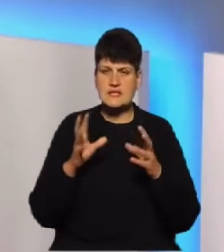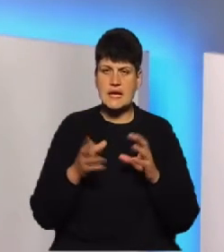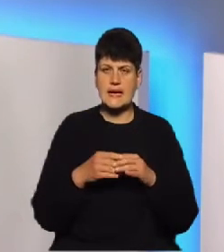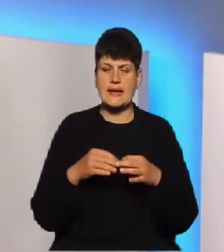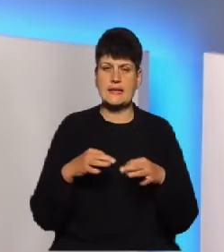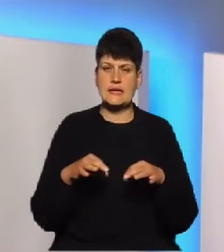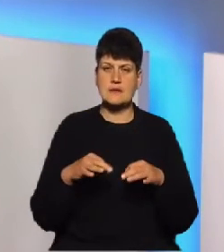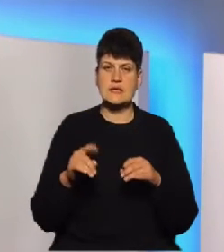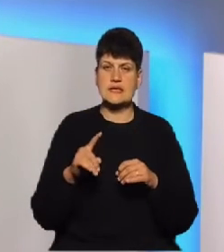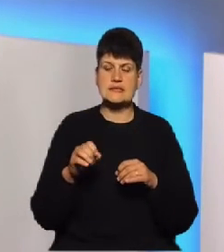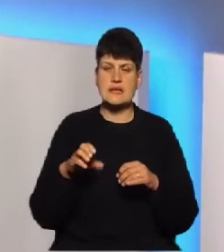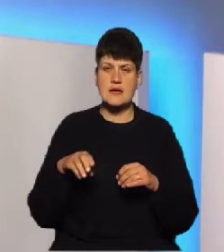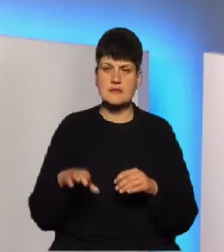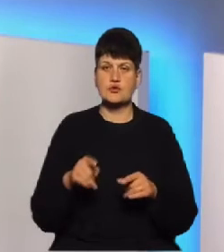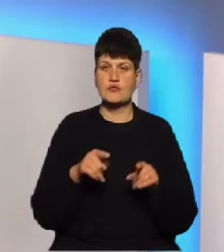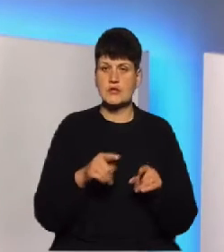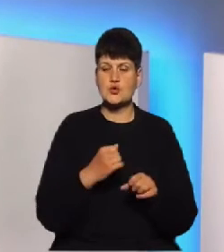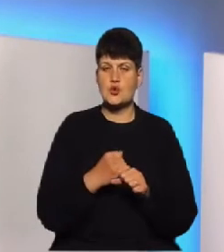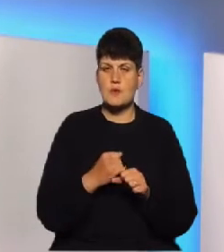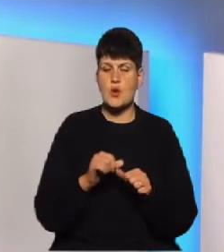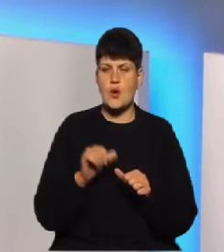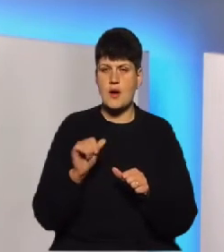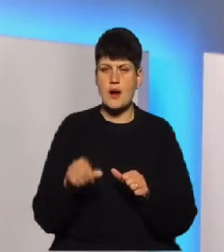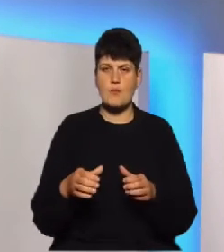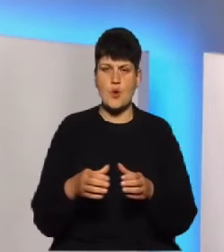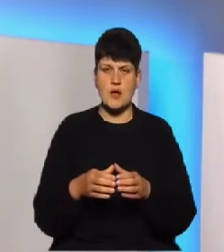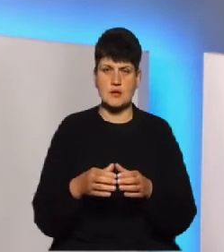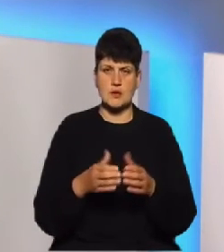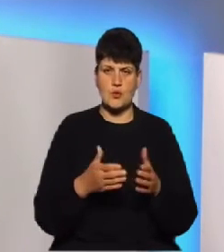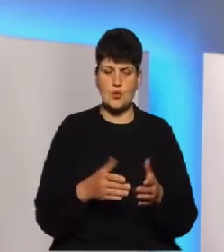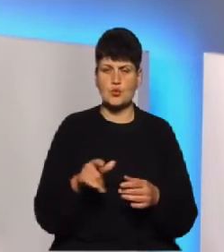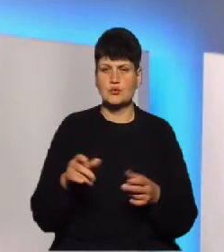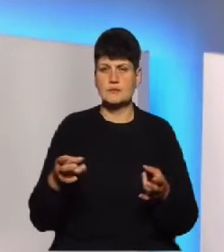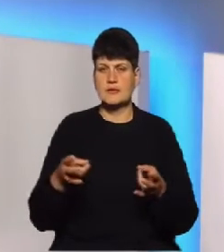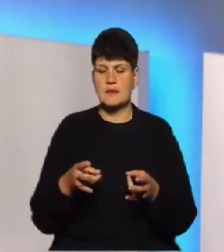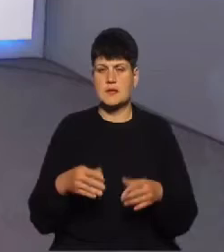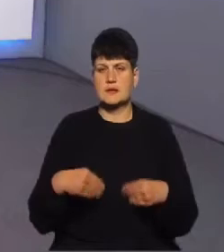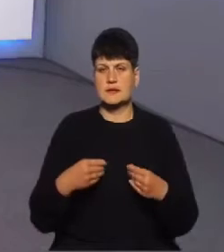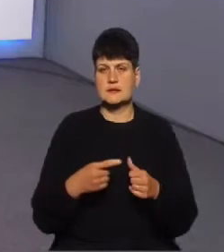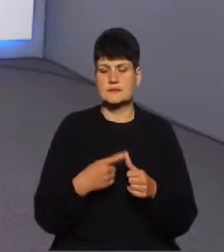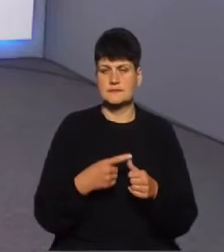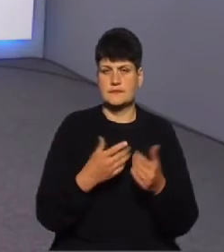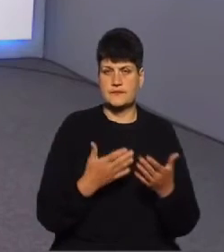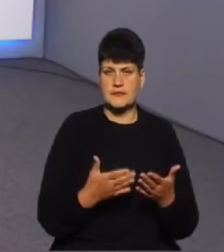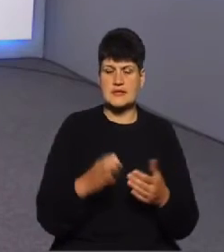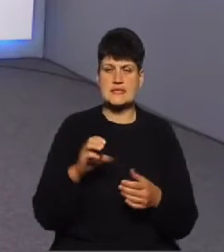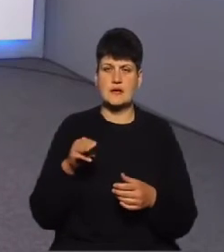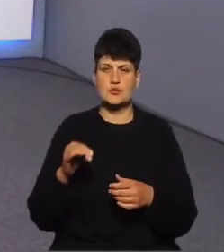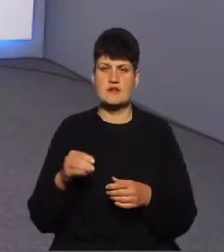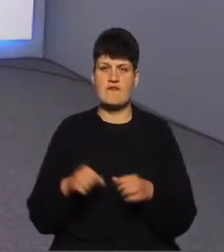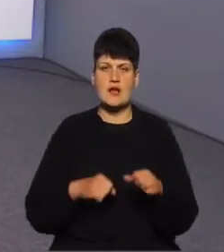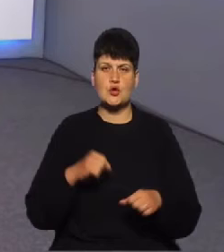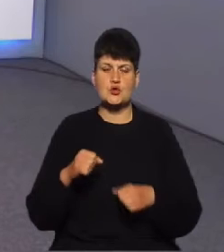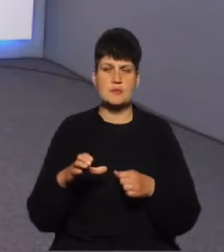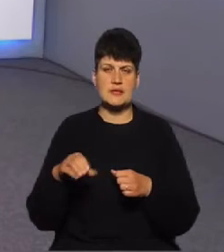вони зроблять якусь окрему категорію, або просто, ну, розумієте, людям треба надати якийсь статус. Вони мусять мати, є статус велосипедисти, так? От в одному з рішень судів,